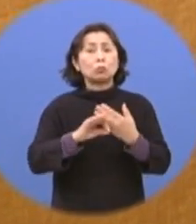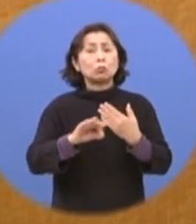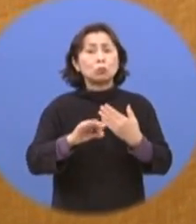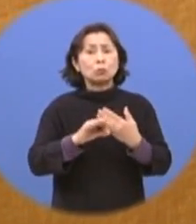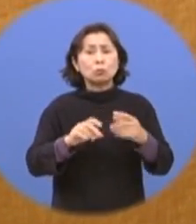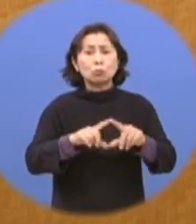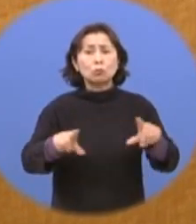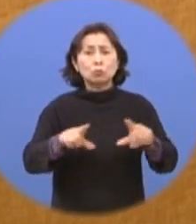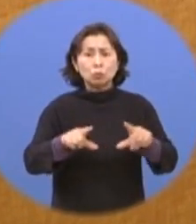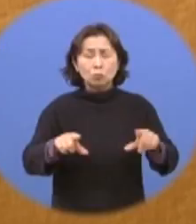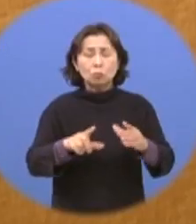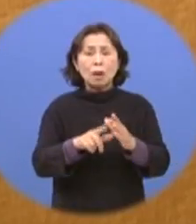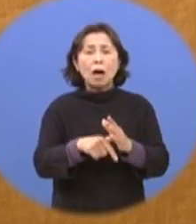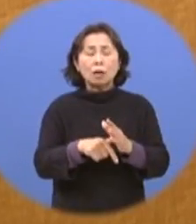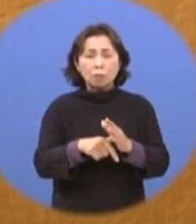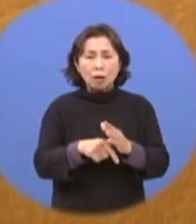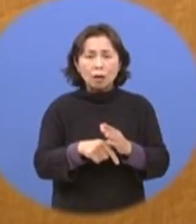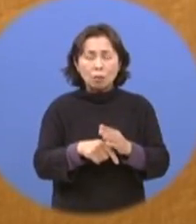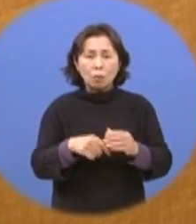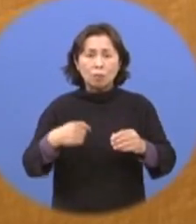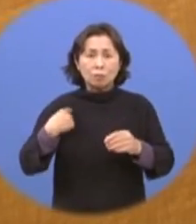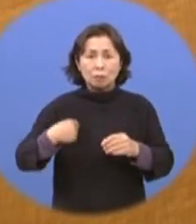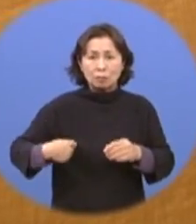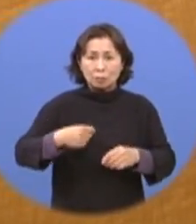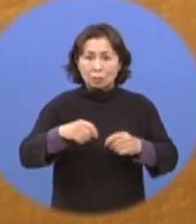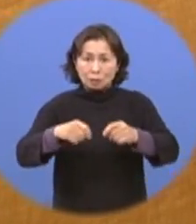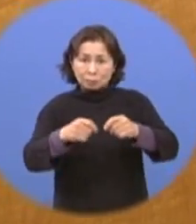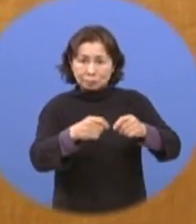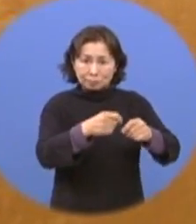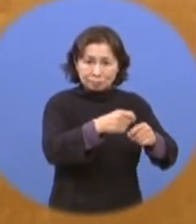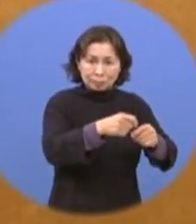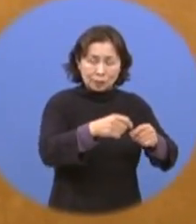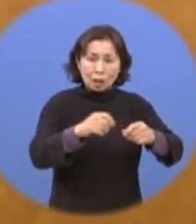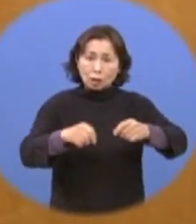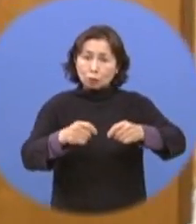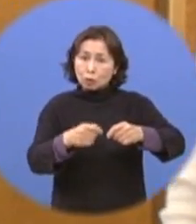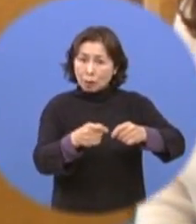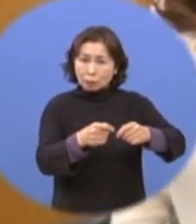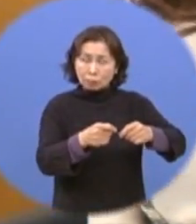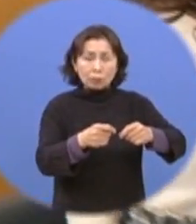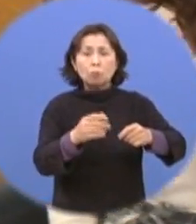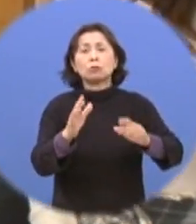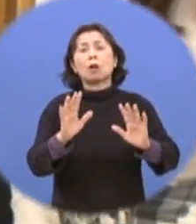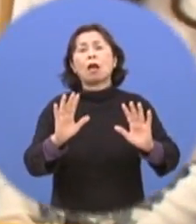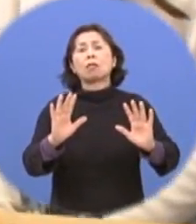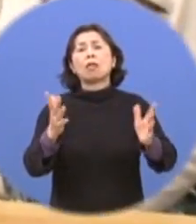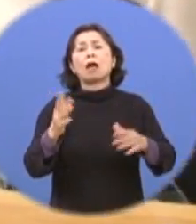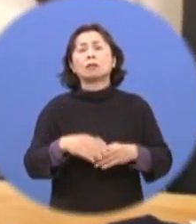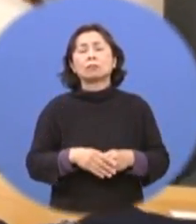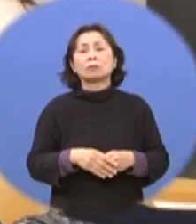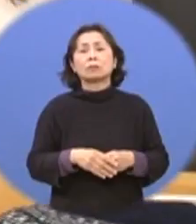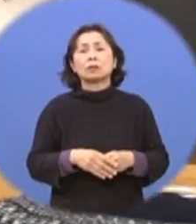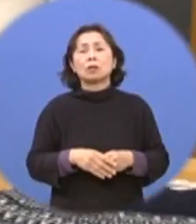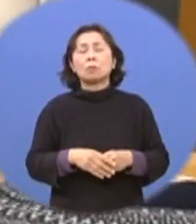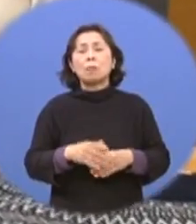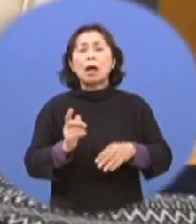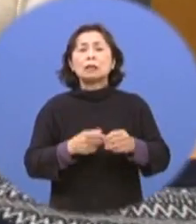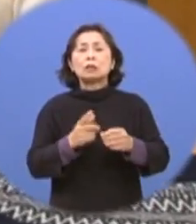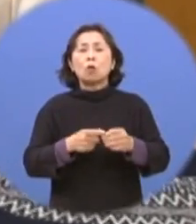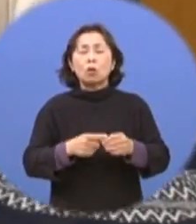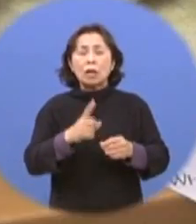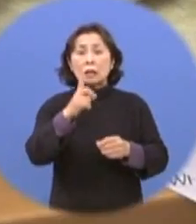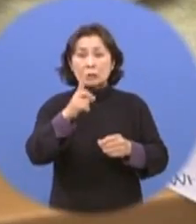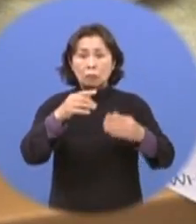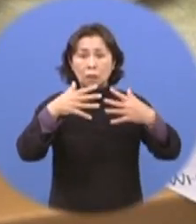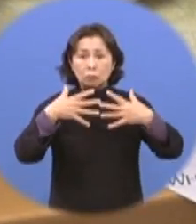と言われると塗ってる部分っていうのがあるんですけれどもその部分がなく1着そのまま編み編むことが